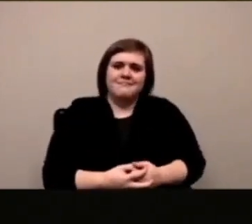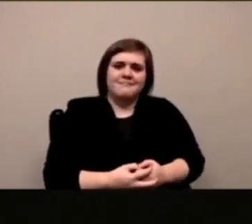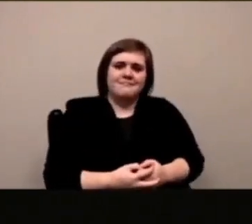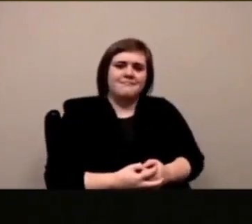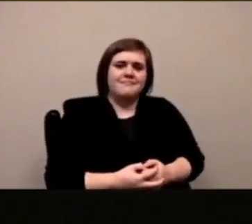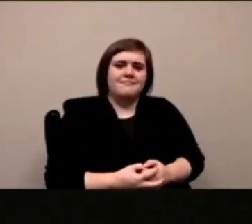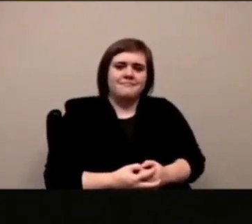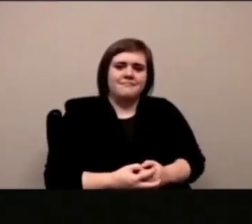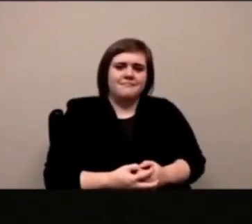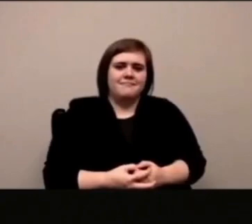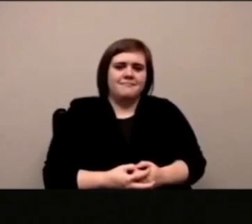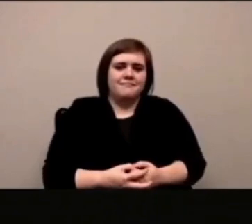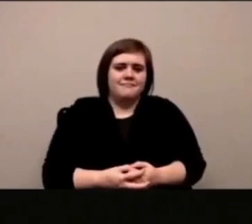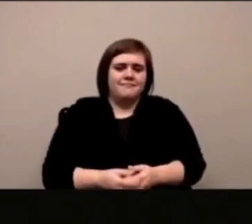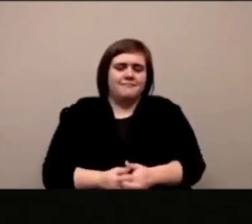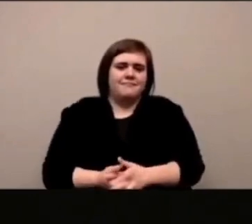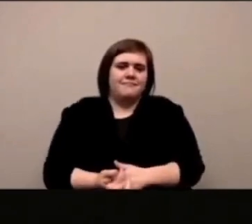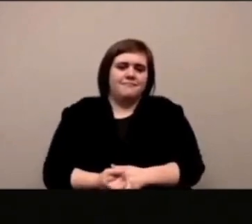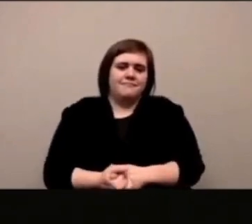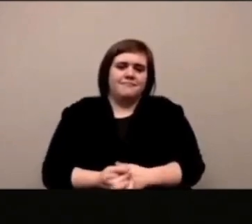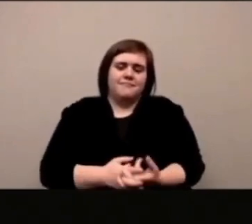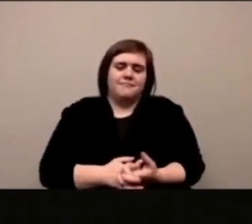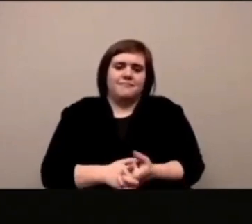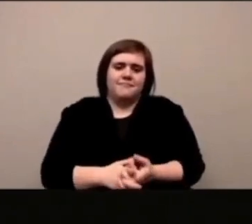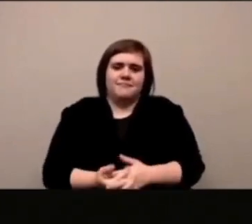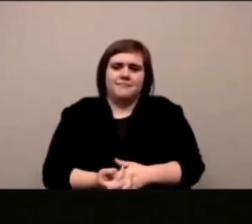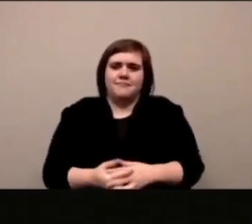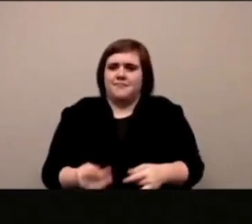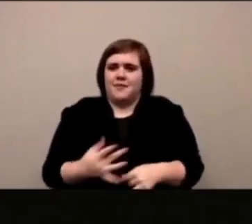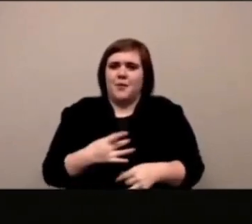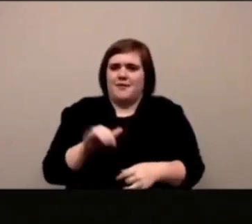モーションセンシングを使うなどでもいいと思います